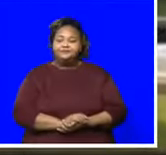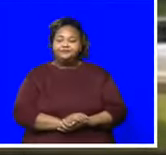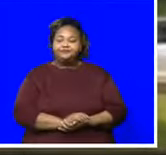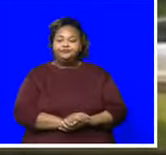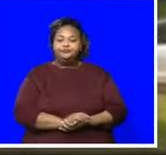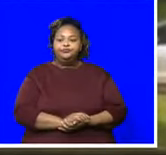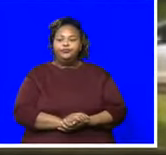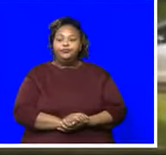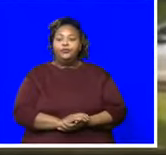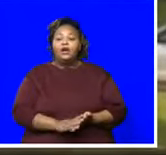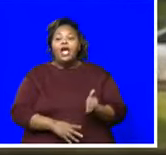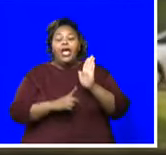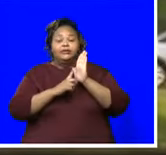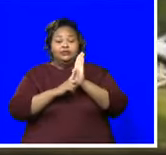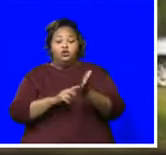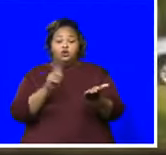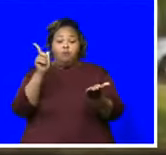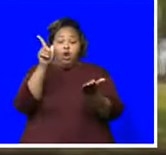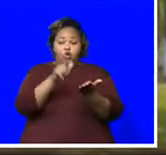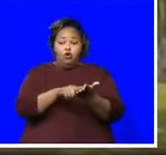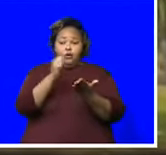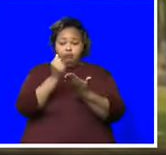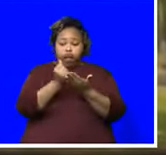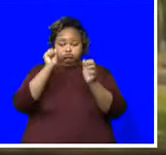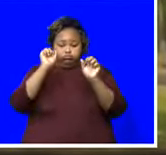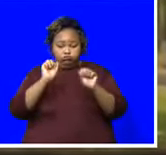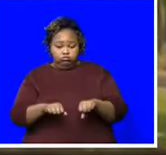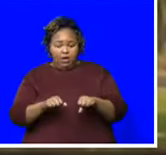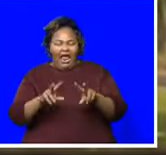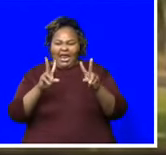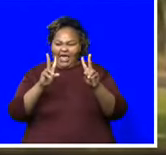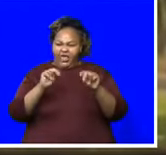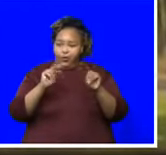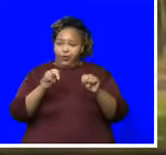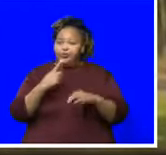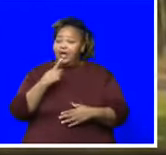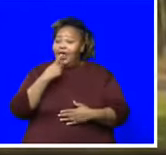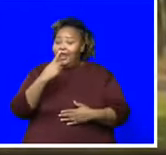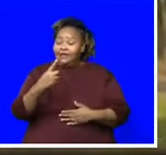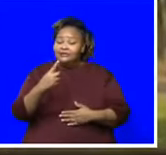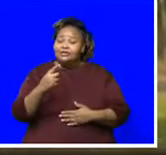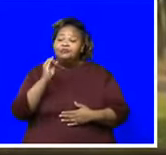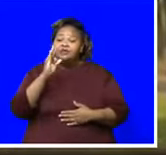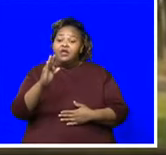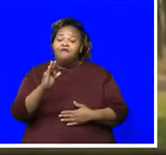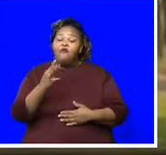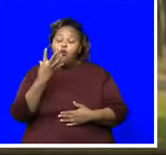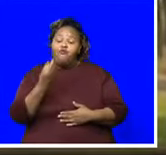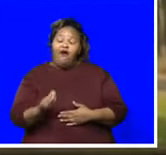lokuthethe leseshayiwe lemisha lethi umvana nakakhulela osamcoshi